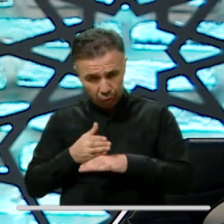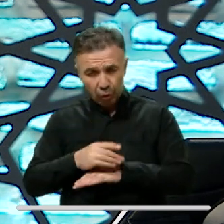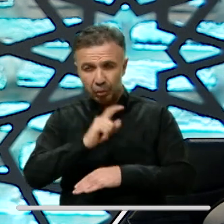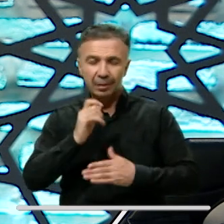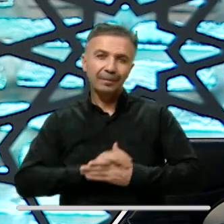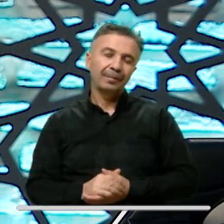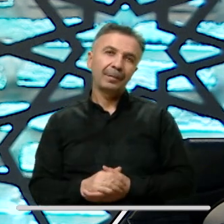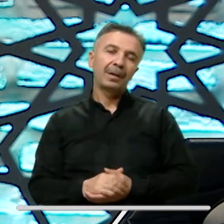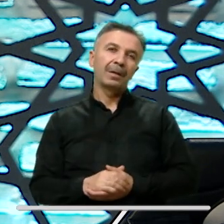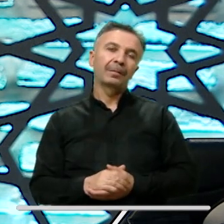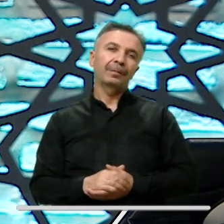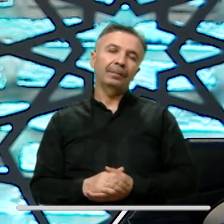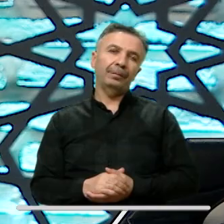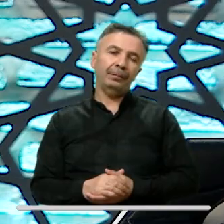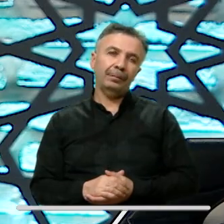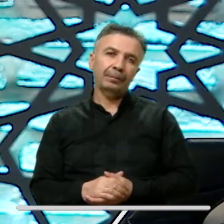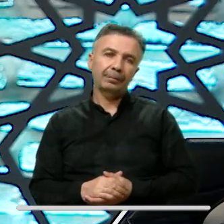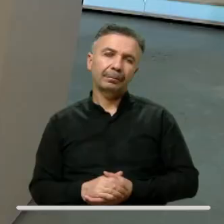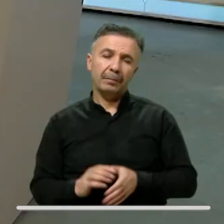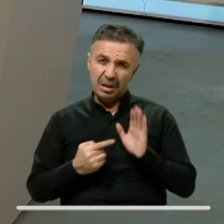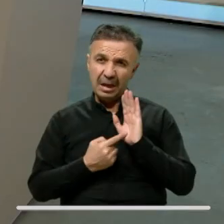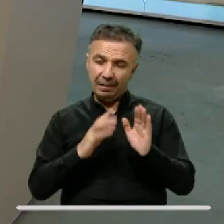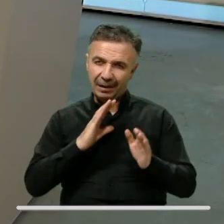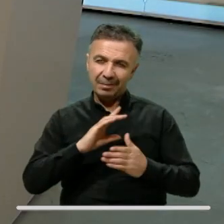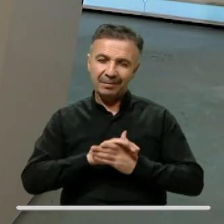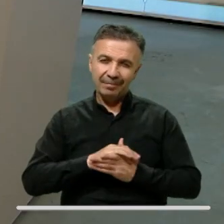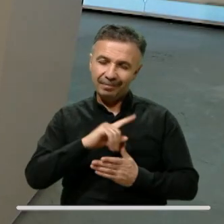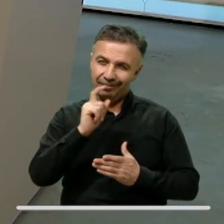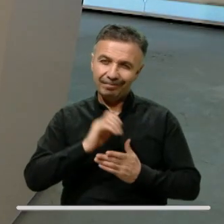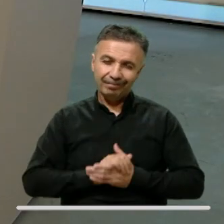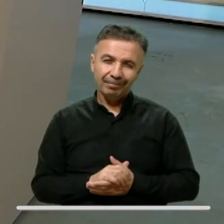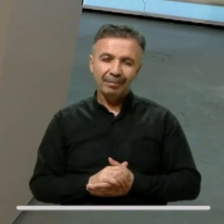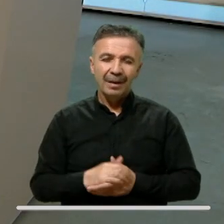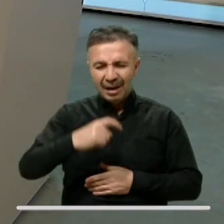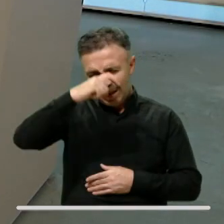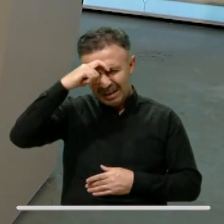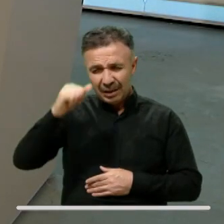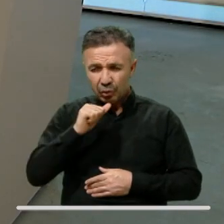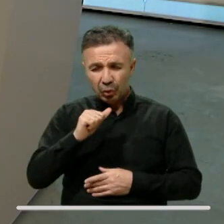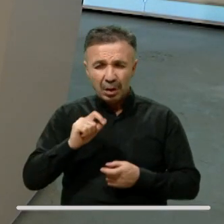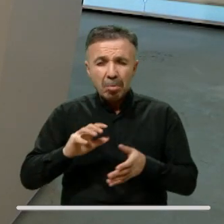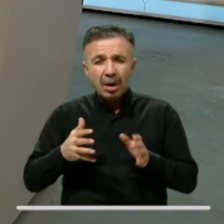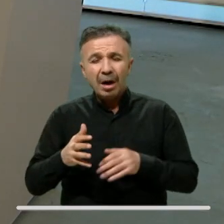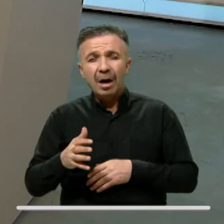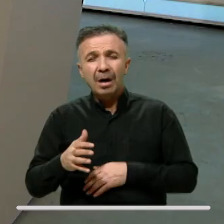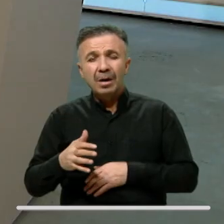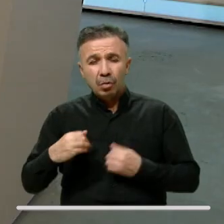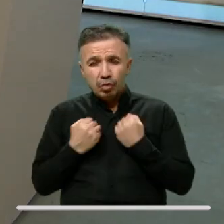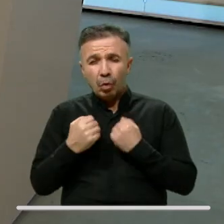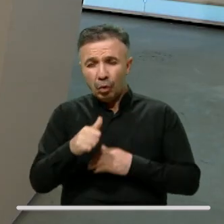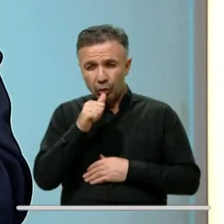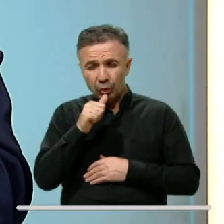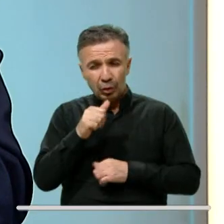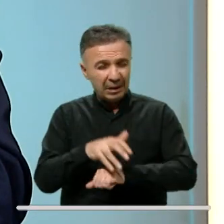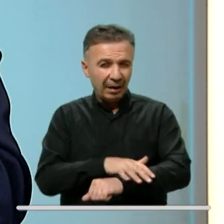böyle midir? Bunun bir kaynağı var mıdır? Hocamıza sormak istedik demiş. Efendim, sıcak suyla ya da soğuk suyla abdest almanın faziletiyle